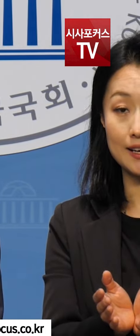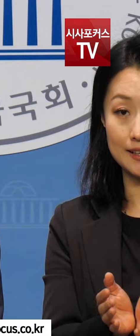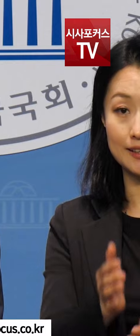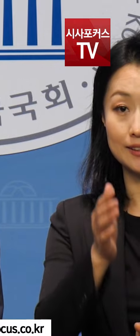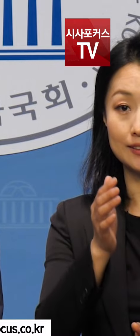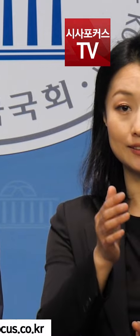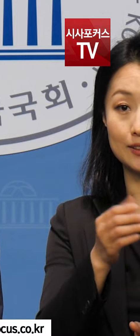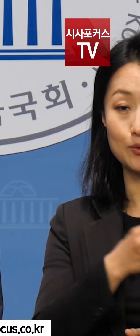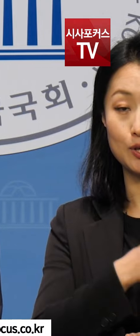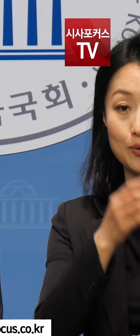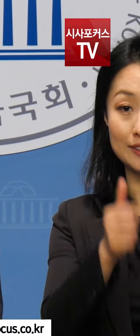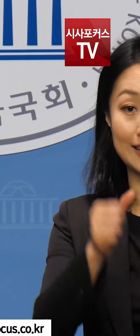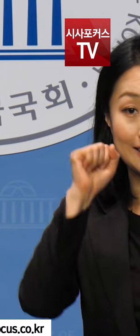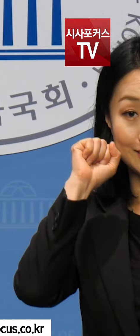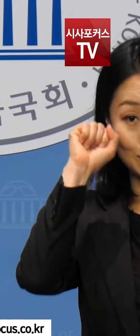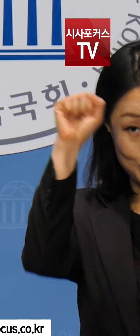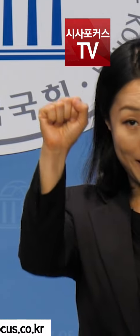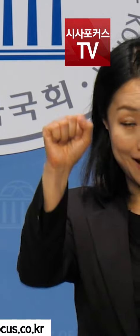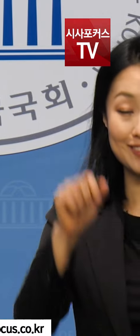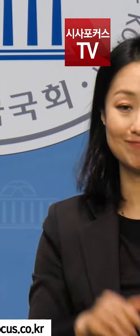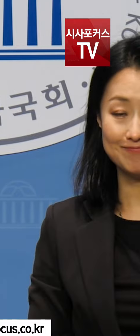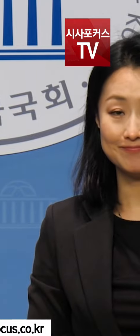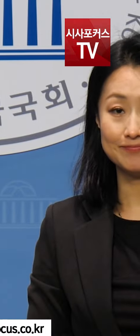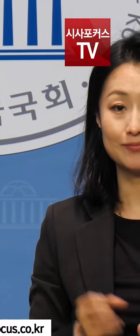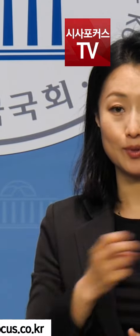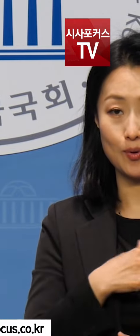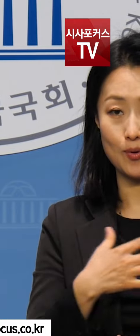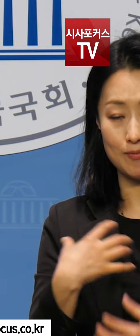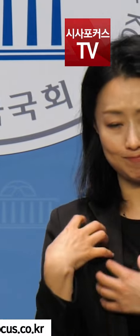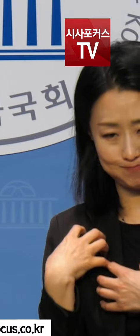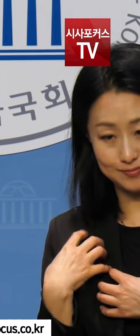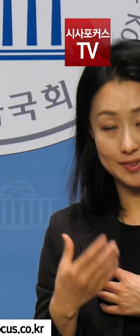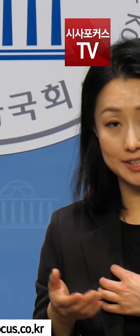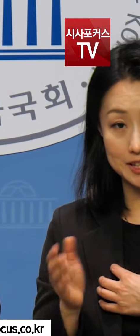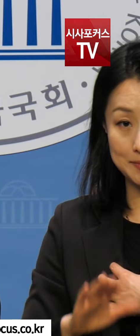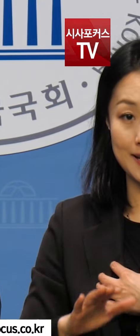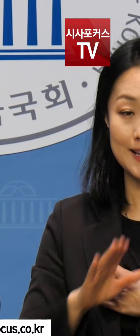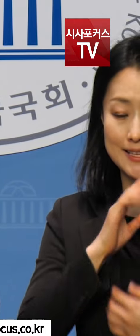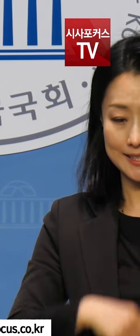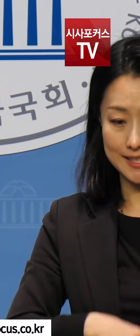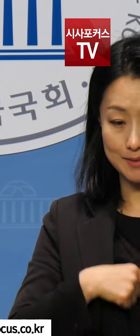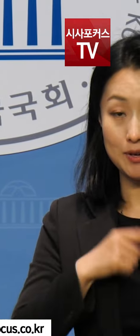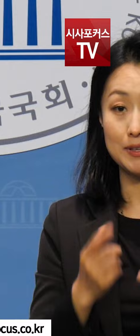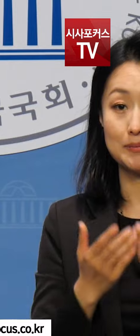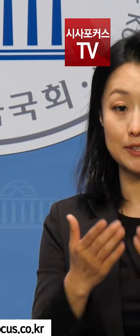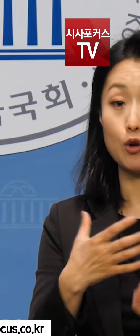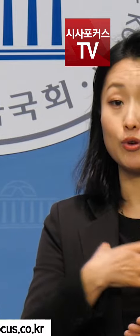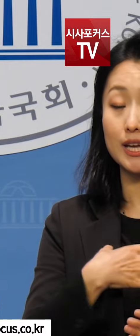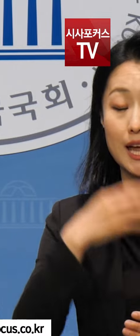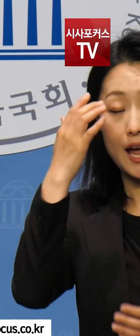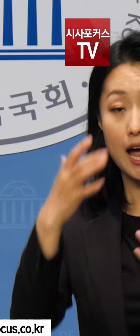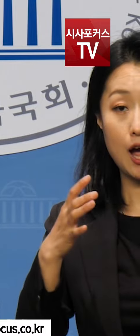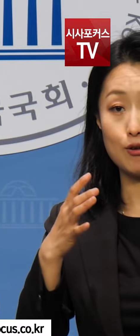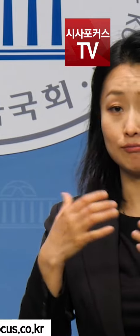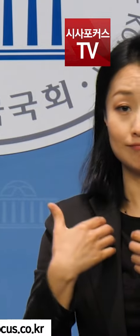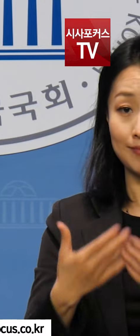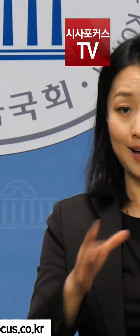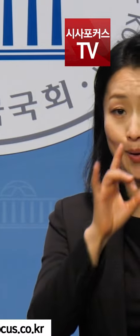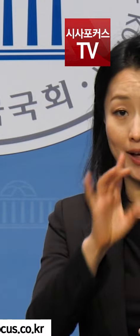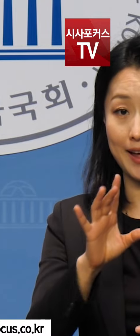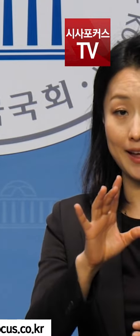선언합니다. 무거운 마음으로 그리고 진솔한 마음으로 이 자리에 섰습니다. 위기의 대한민국 이대로 놔둬서는 안